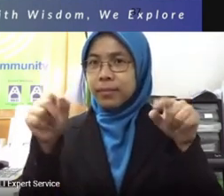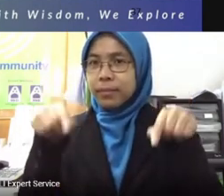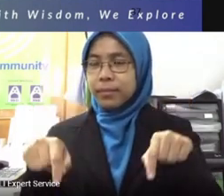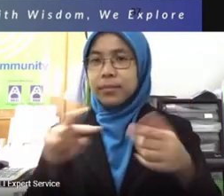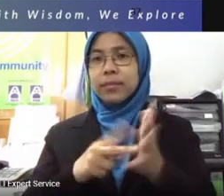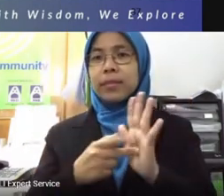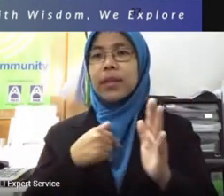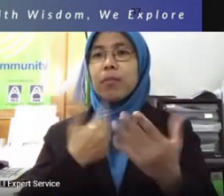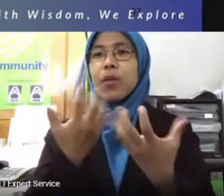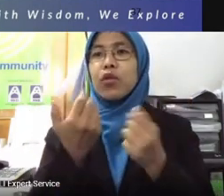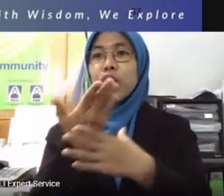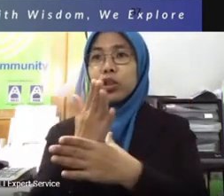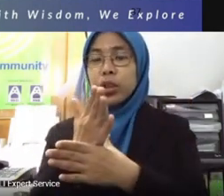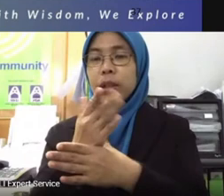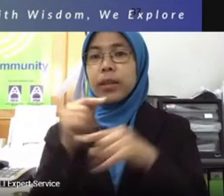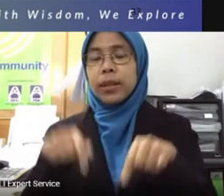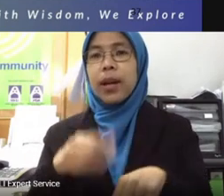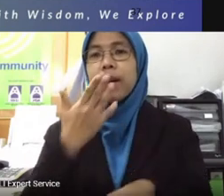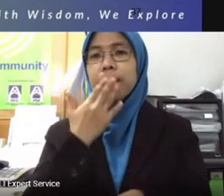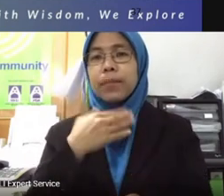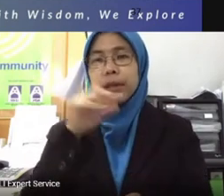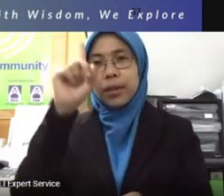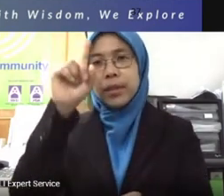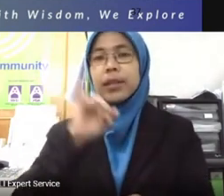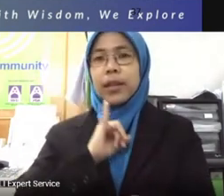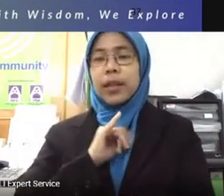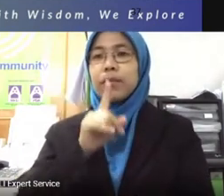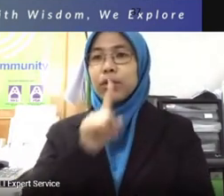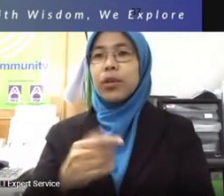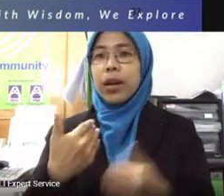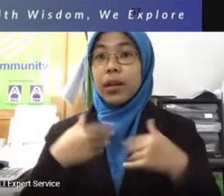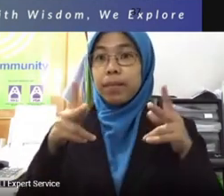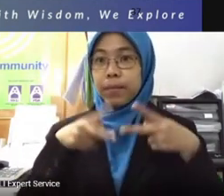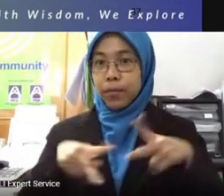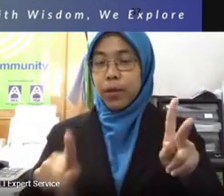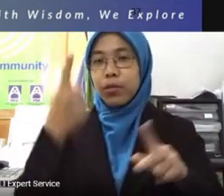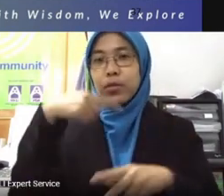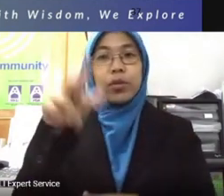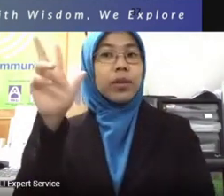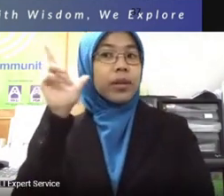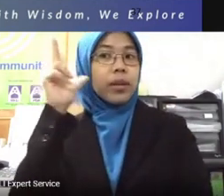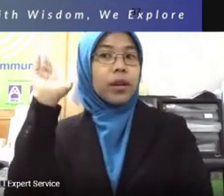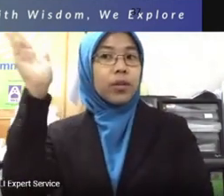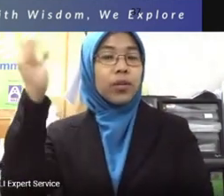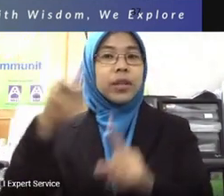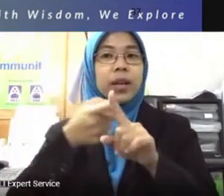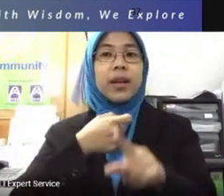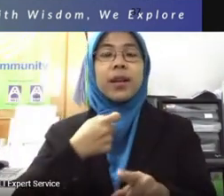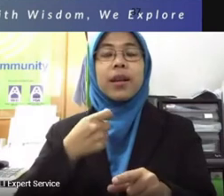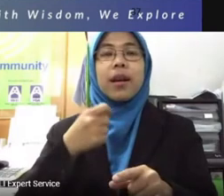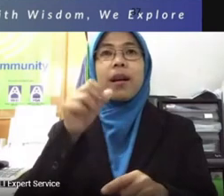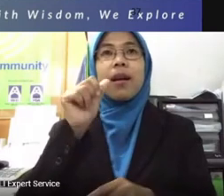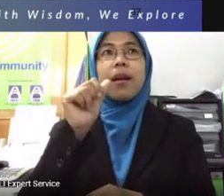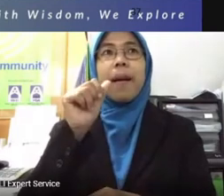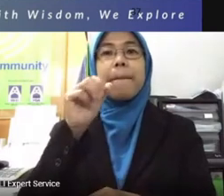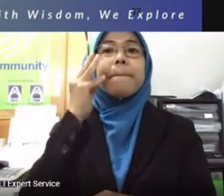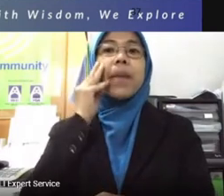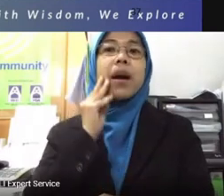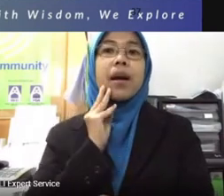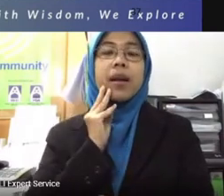sekadar ingin berkongsi. Alhamdulillah saya pernah ada satu peluang untuk mendengar talk daripada arwah Mahathir Luqman, one of the